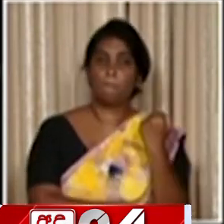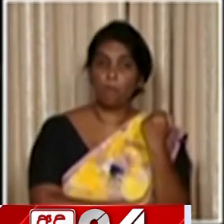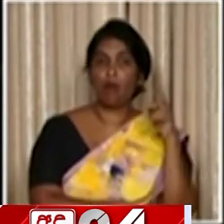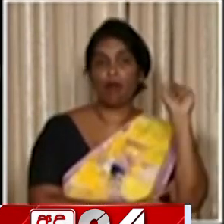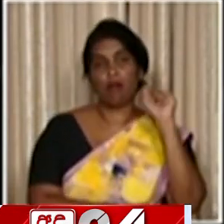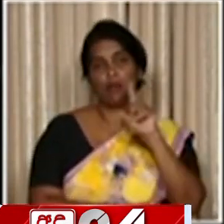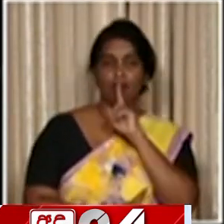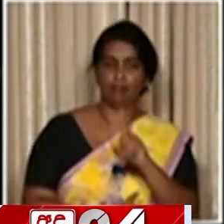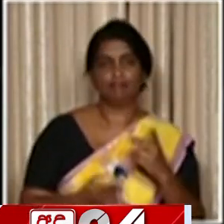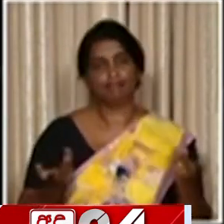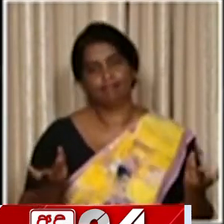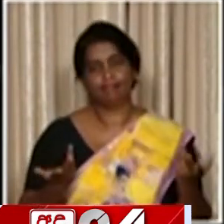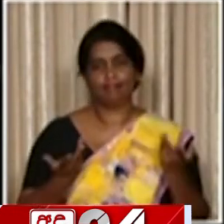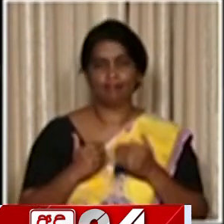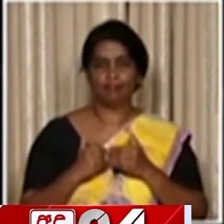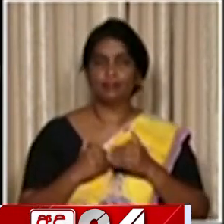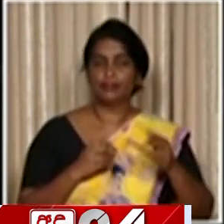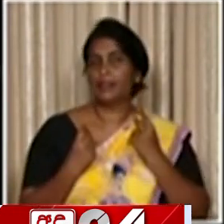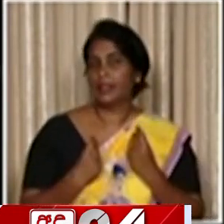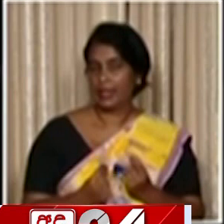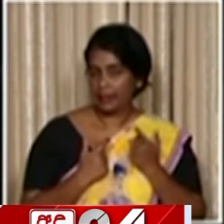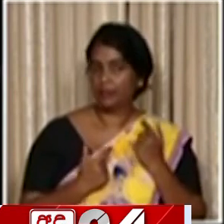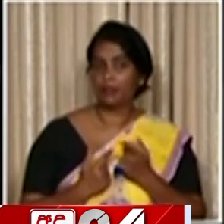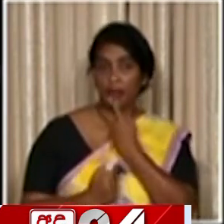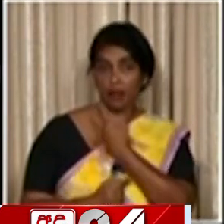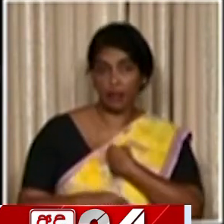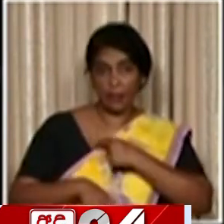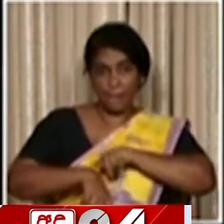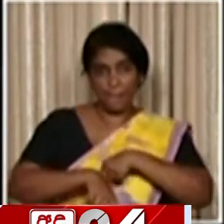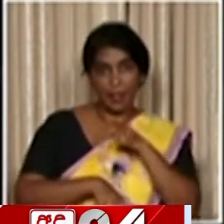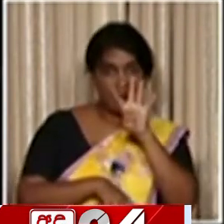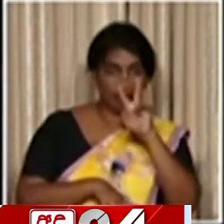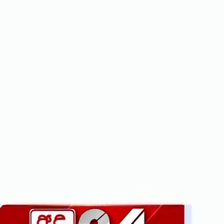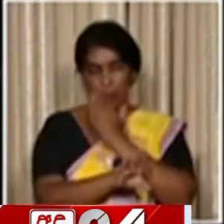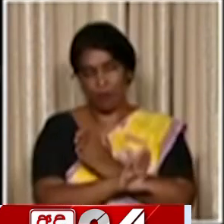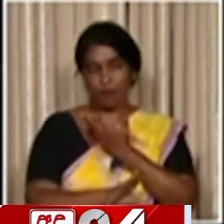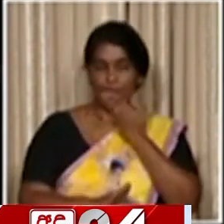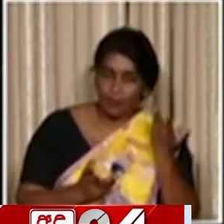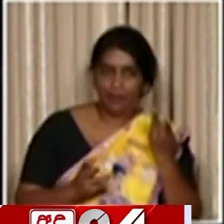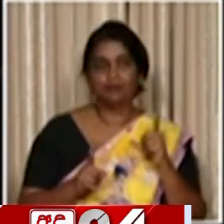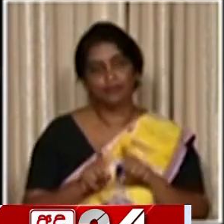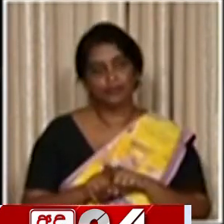ලබයි ඒ අනුව ඊටාම ඉක්මනින් ඔබතුමා කියන පැය 48ට ඉස්සර වෙන්නත්